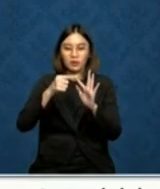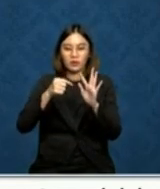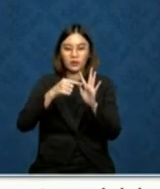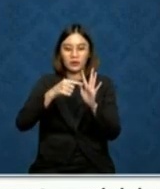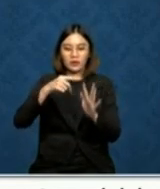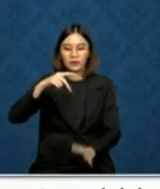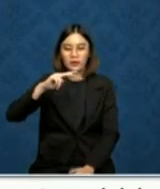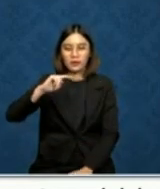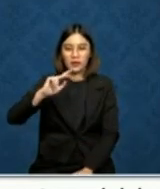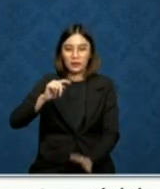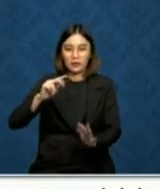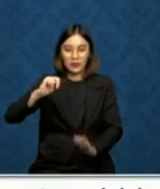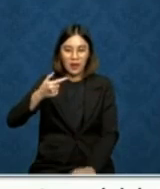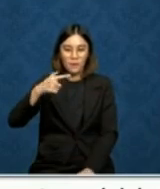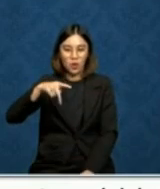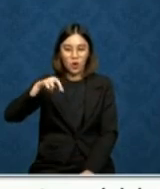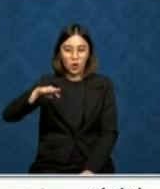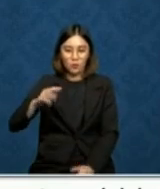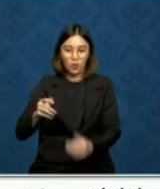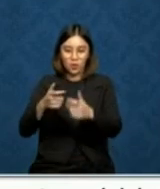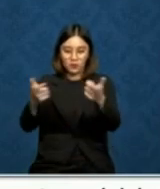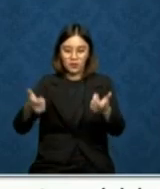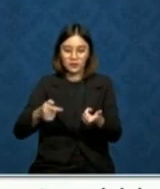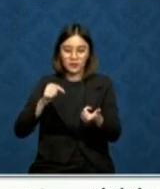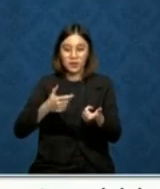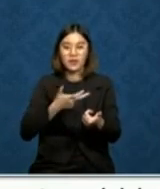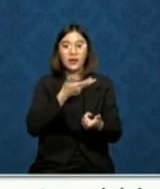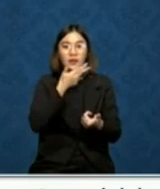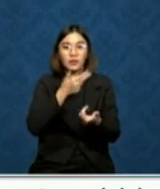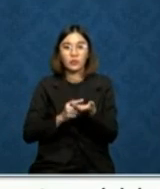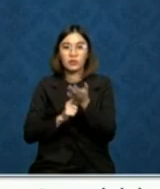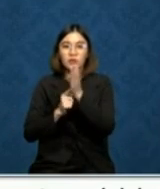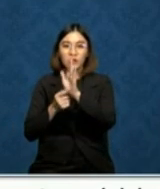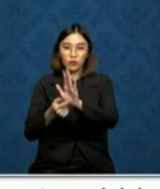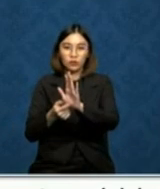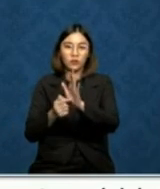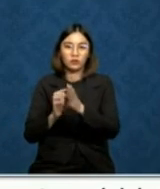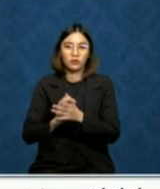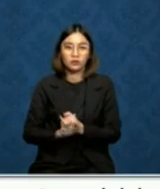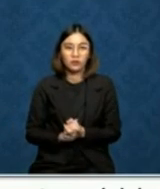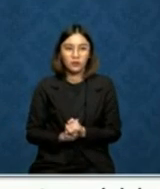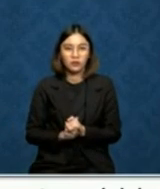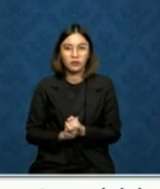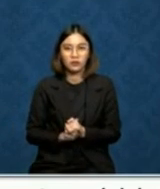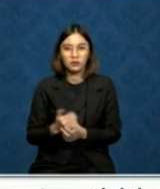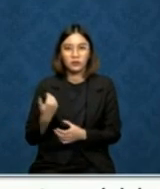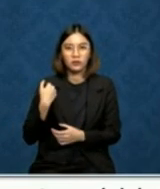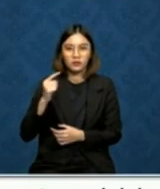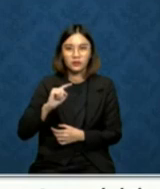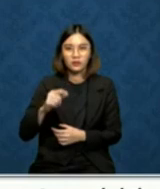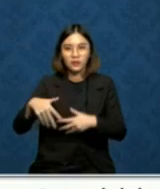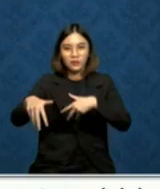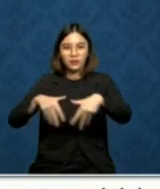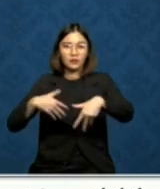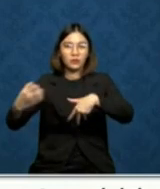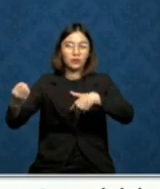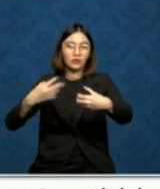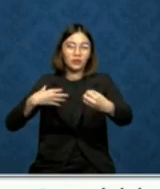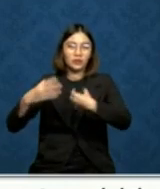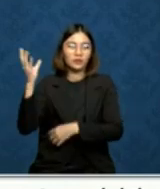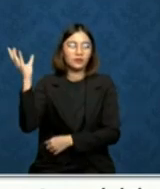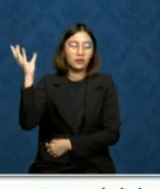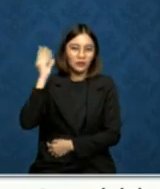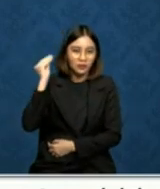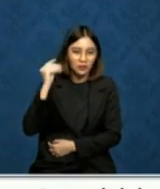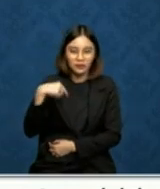บับนี้ซึ่งเสนอโดยท่านอนุทินชาญวีรกูลหัวหน้าพรรคภูมิใจไทยยังมีการรับฟังความคิดเห็นของผู้